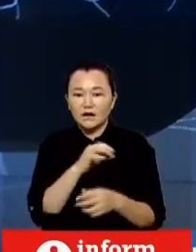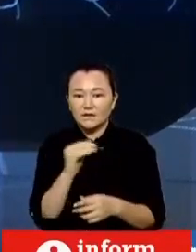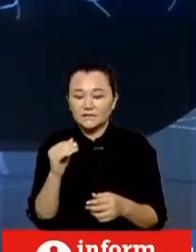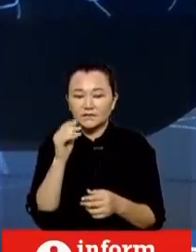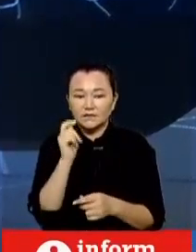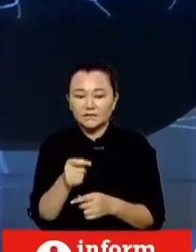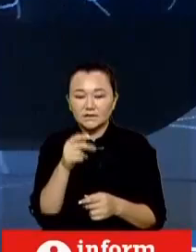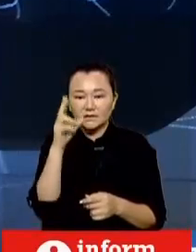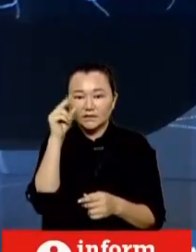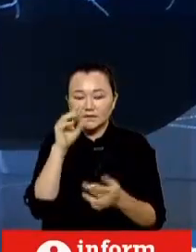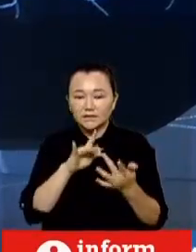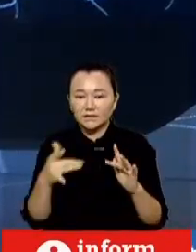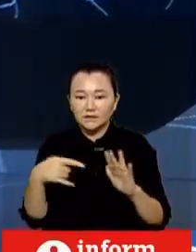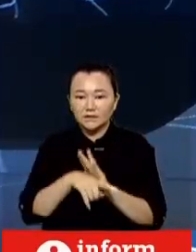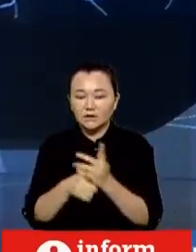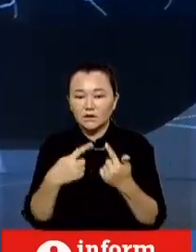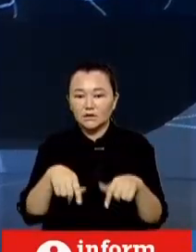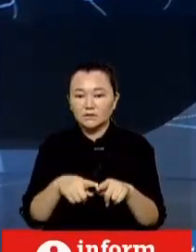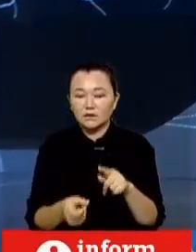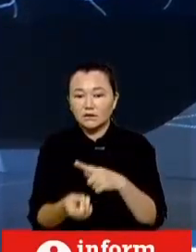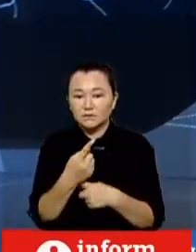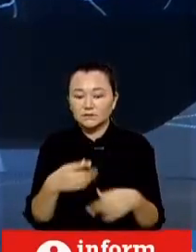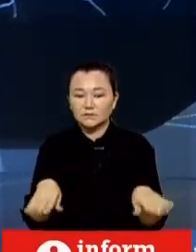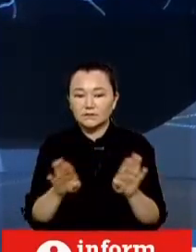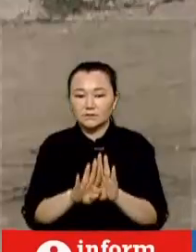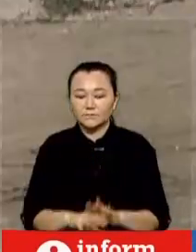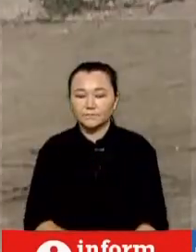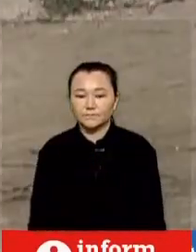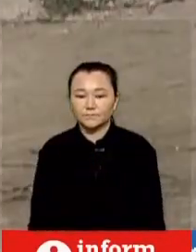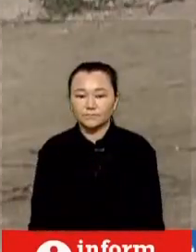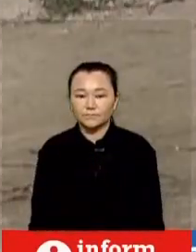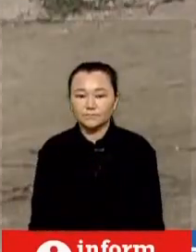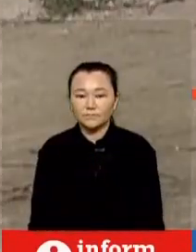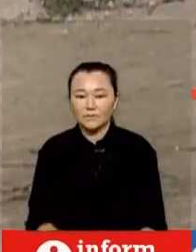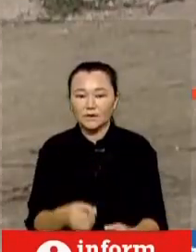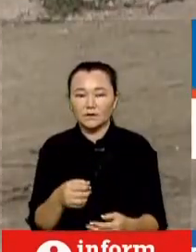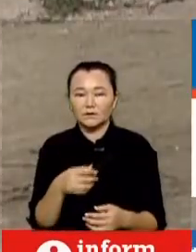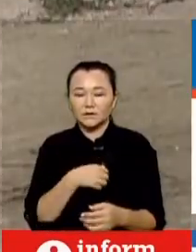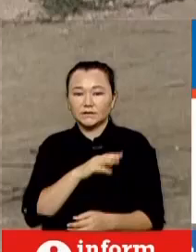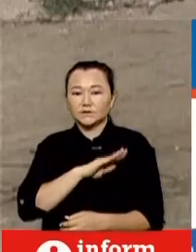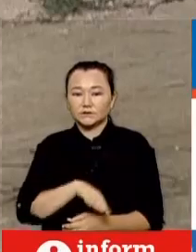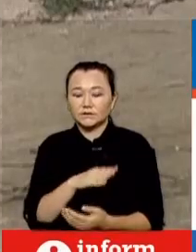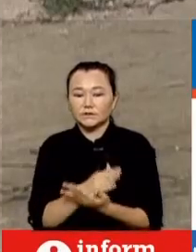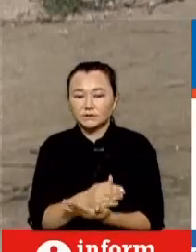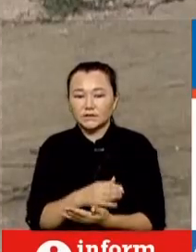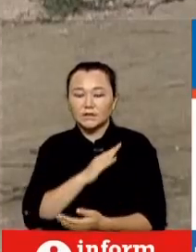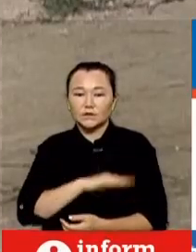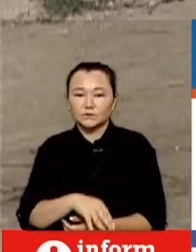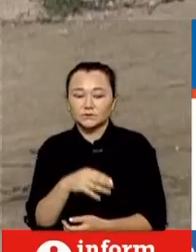на портале дату, но учреждение оказалось закрыто. Конечно, разочарование,